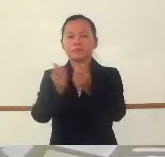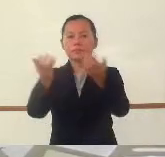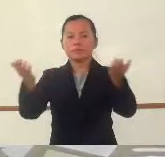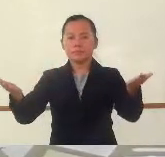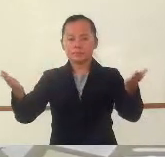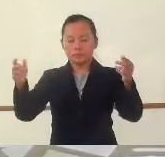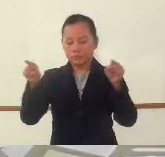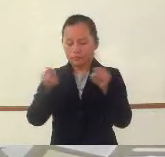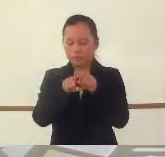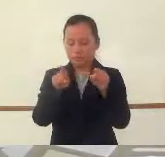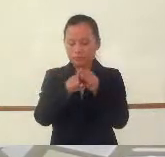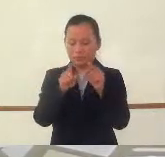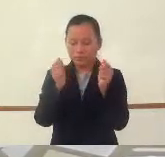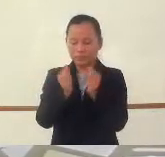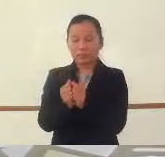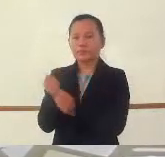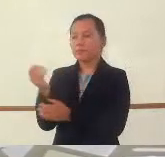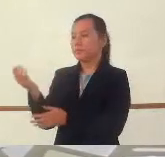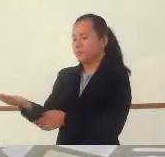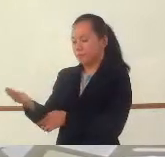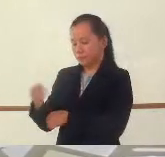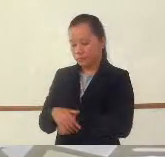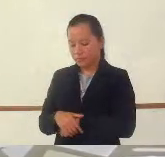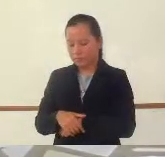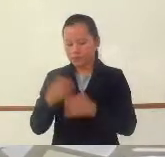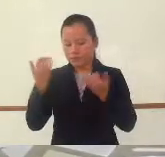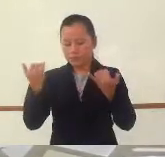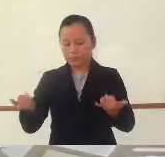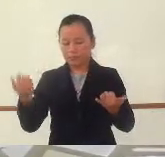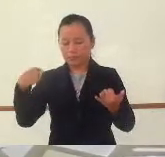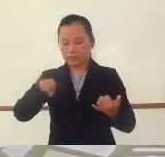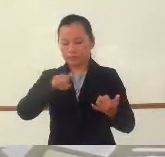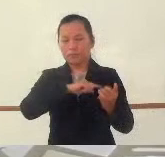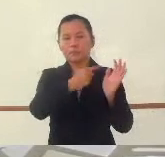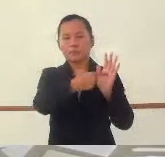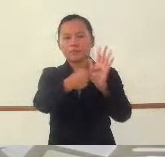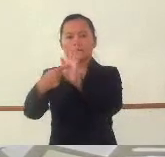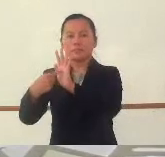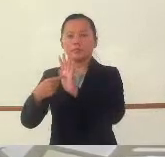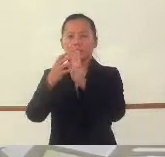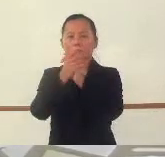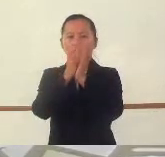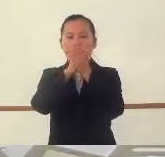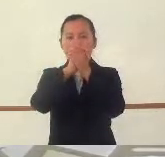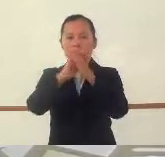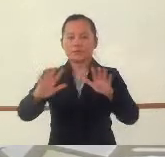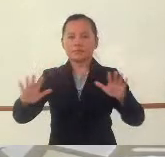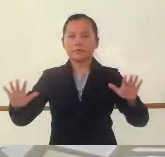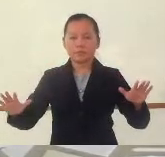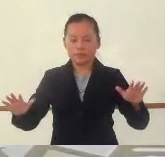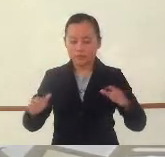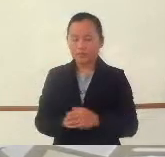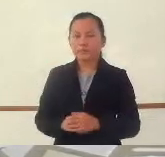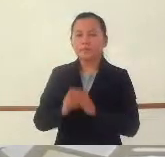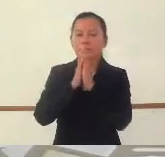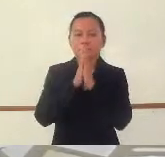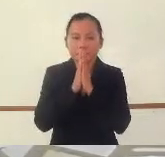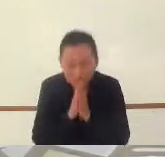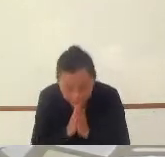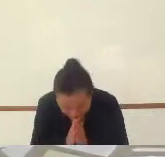dan bersama rohmu. Marilah memberi salam damai pada satu sama yang lain.